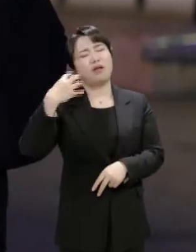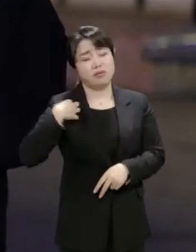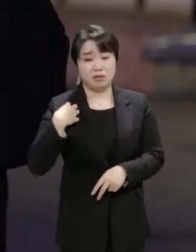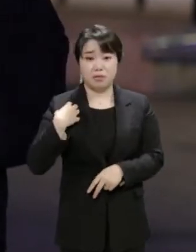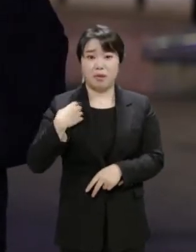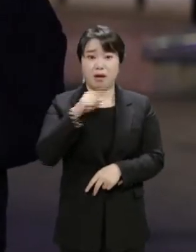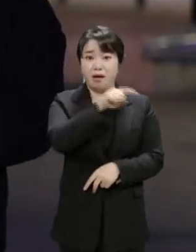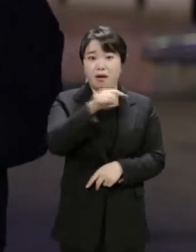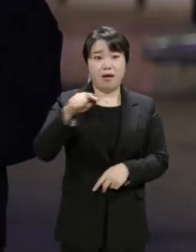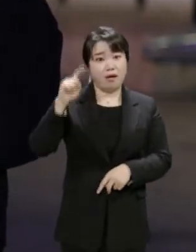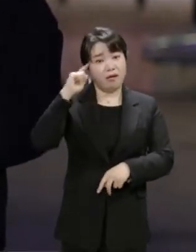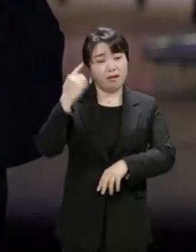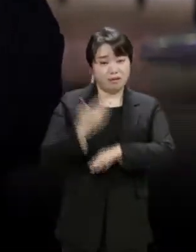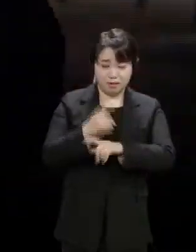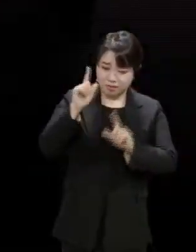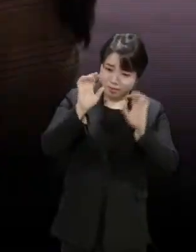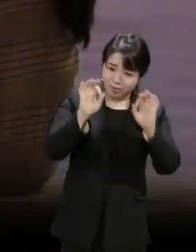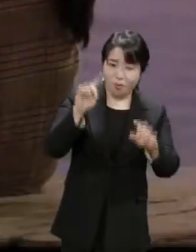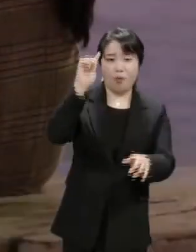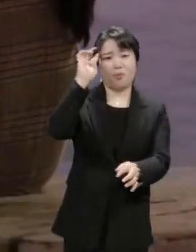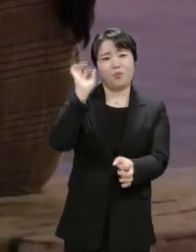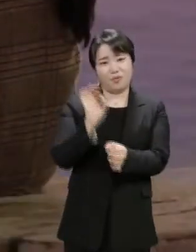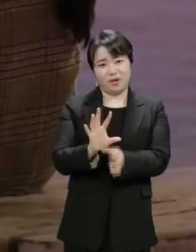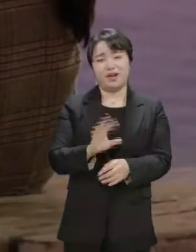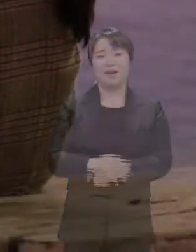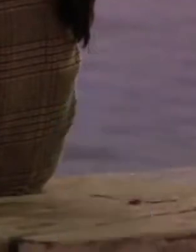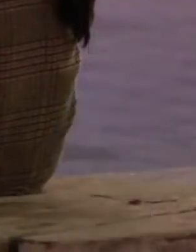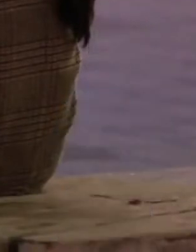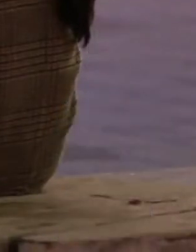일이라고 생각하는 걸 보면서